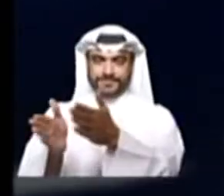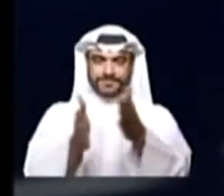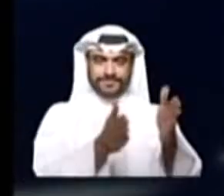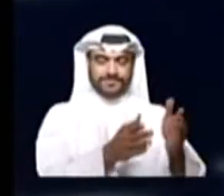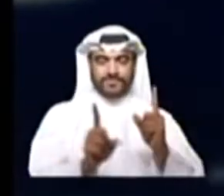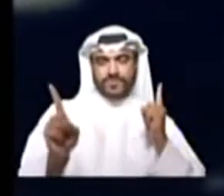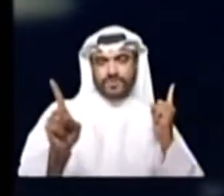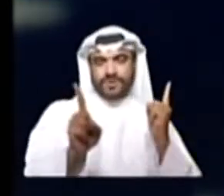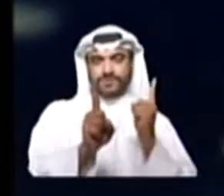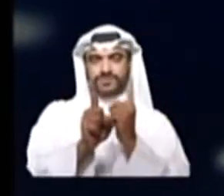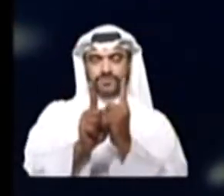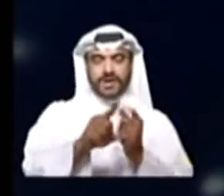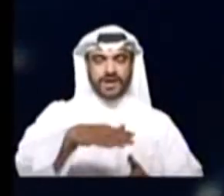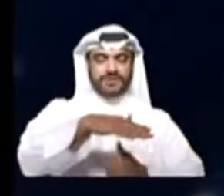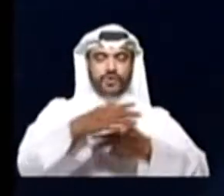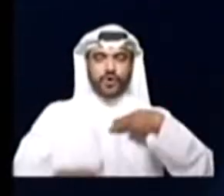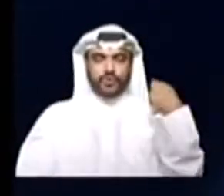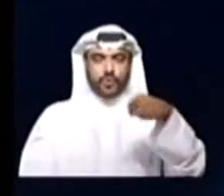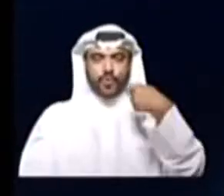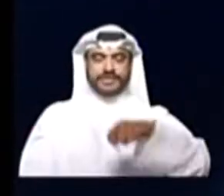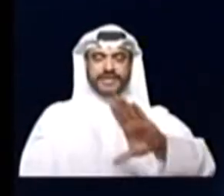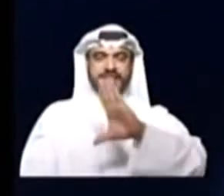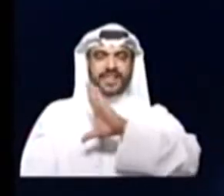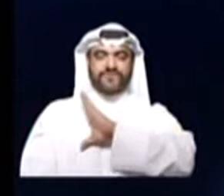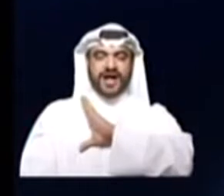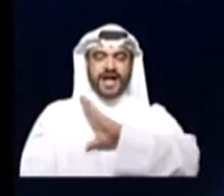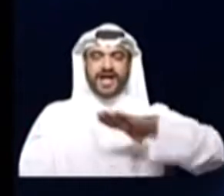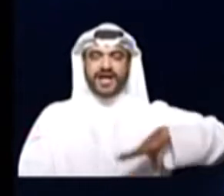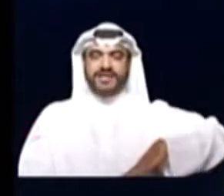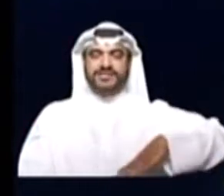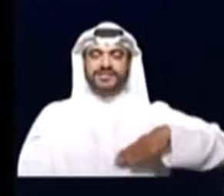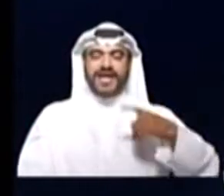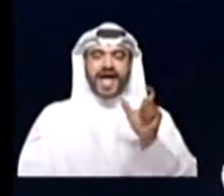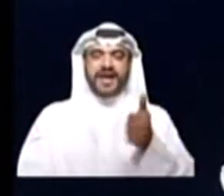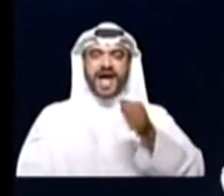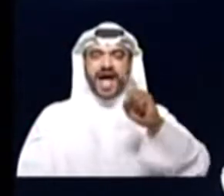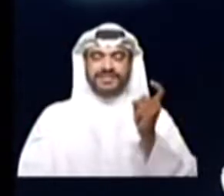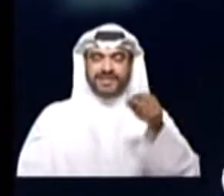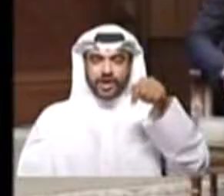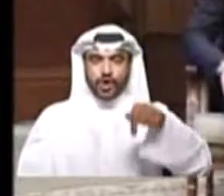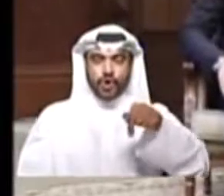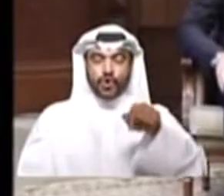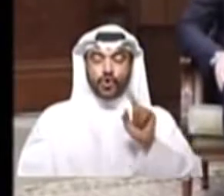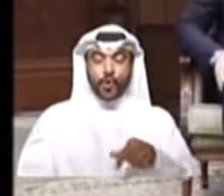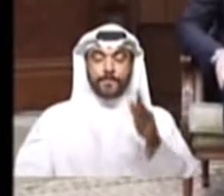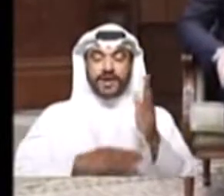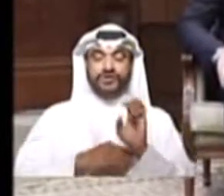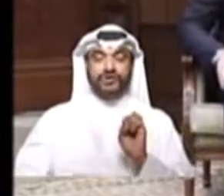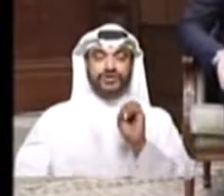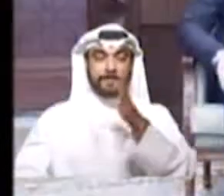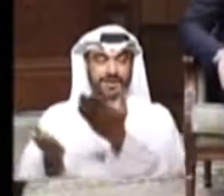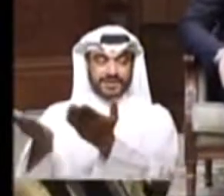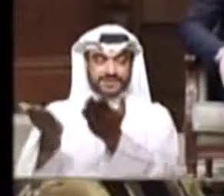استقبل رئيس مجلس الوزراء بالإنابة وزير الدفاع الشيخ ناصر صباح الأحمد الصباح في قصر بيان العامر صباح